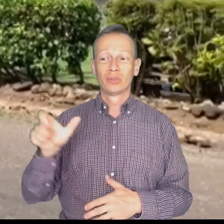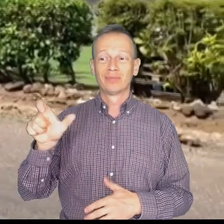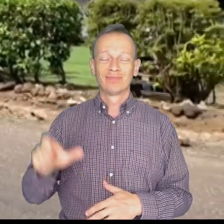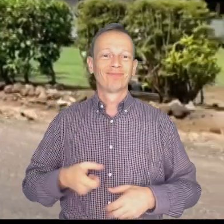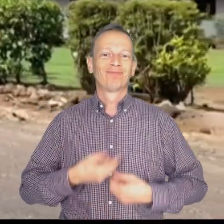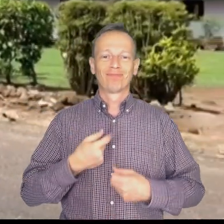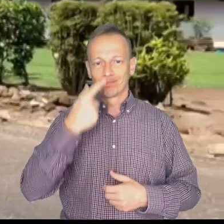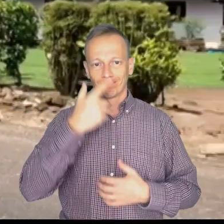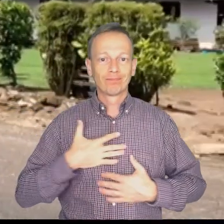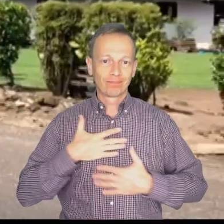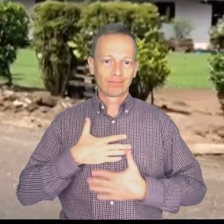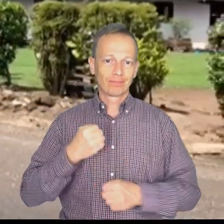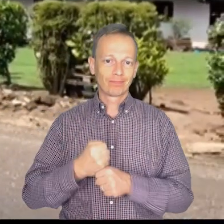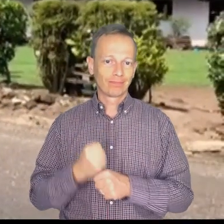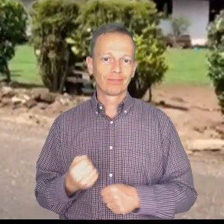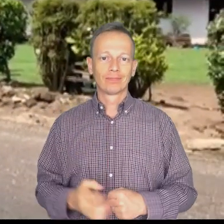de Rosanna Maïhouta.